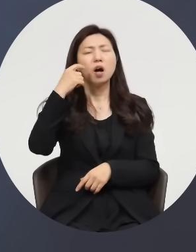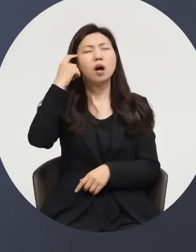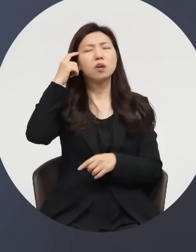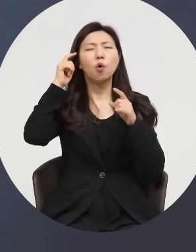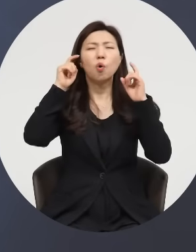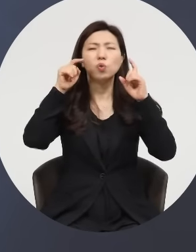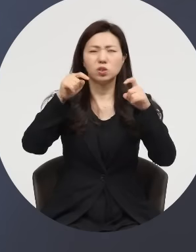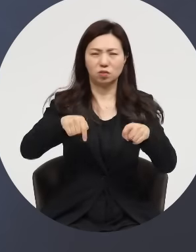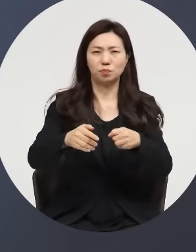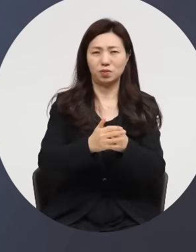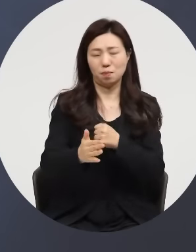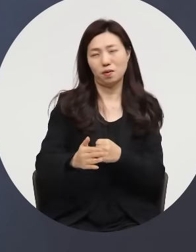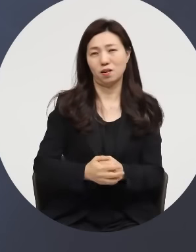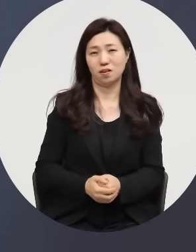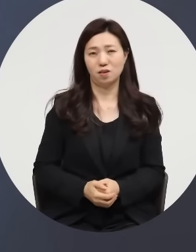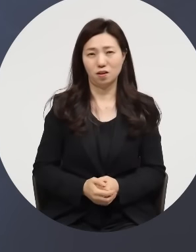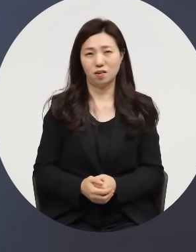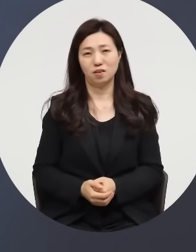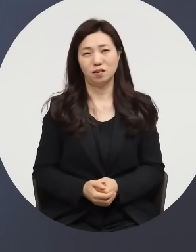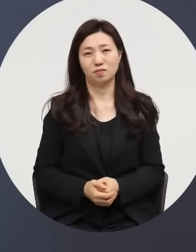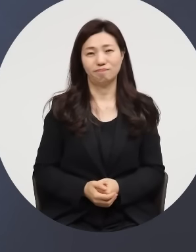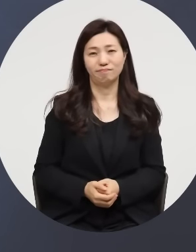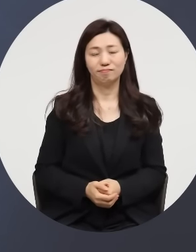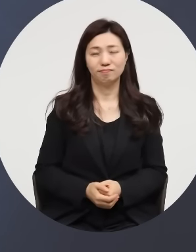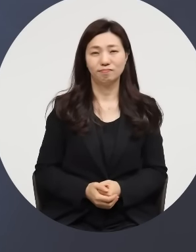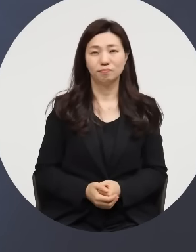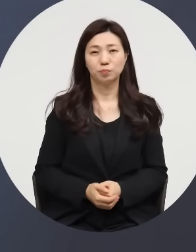이렇게 말할 수 있어요.